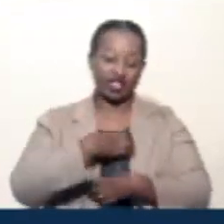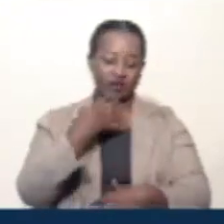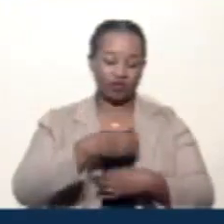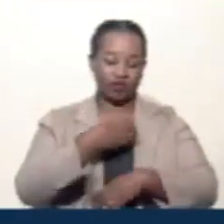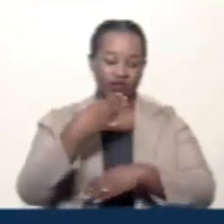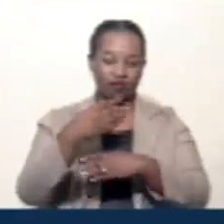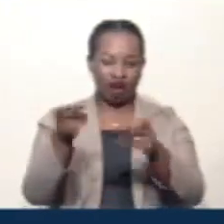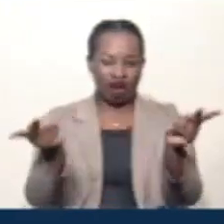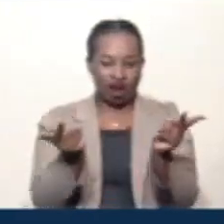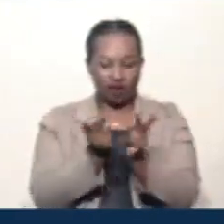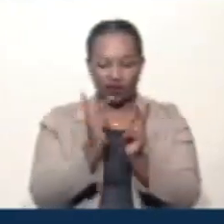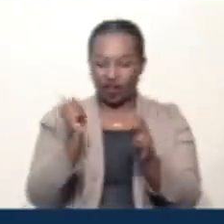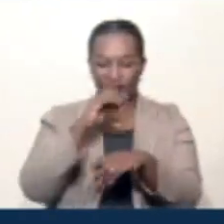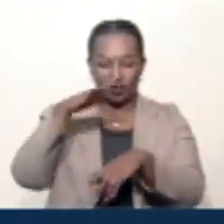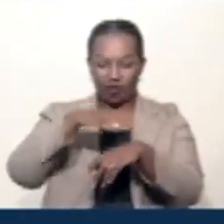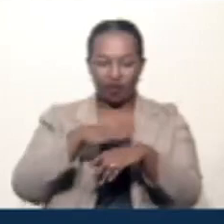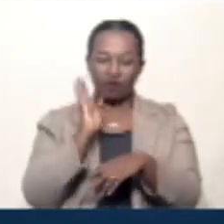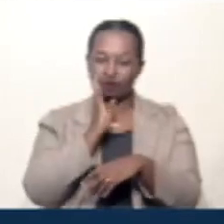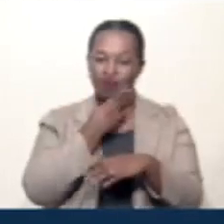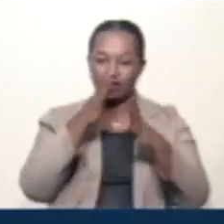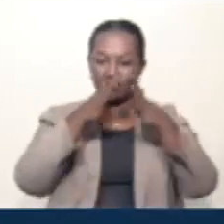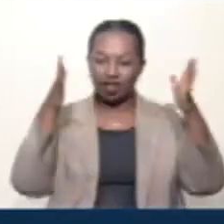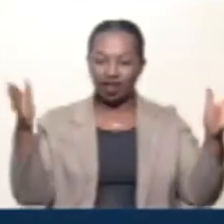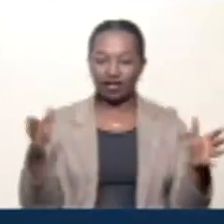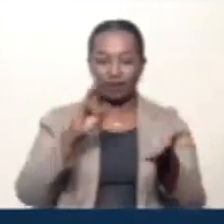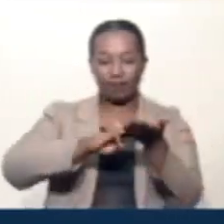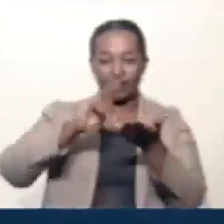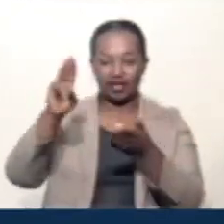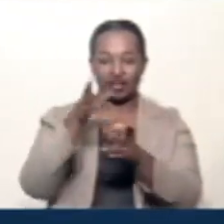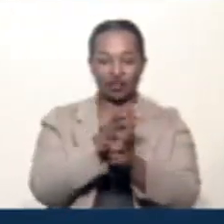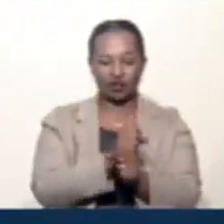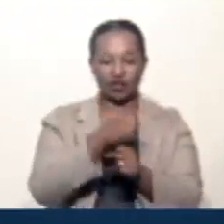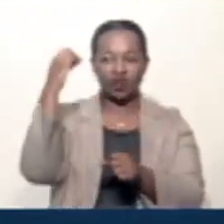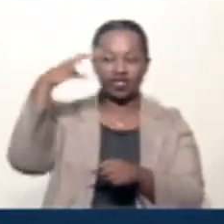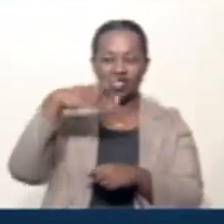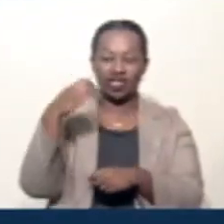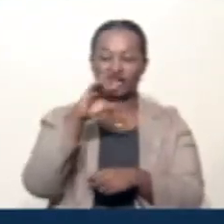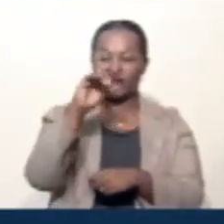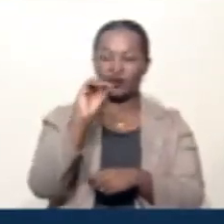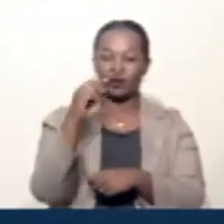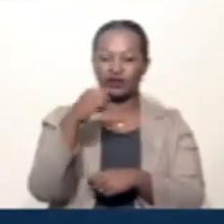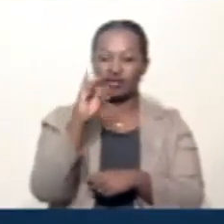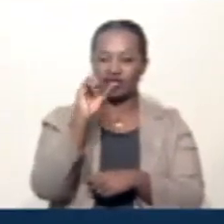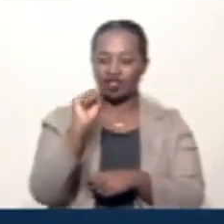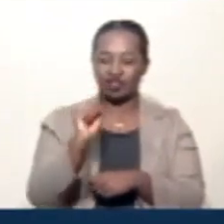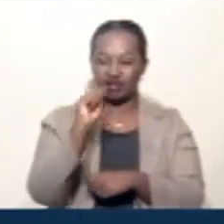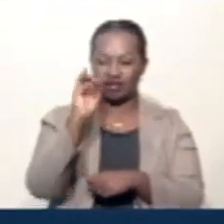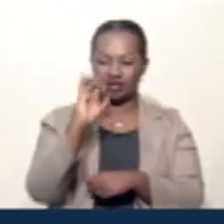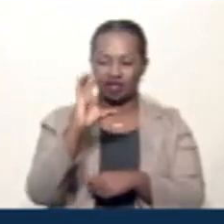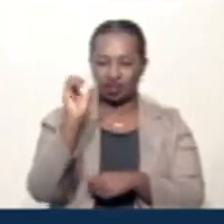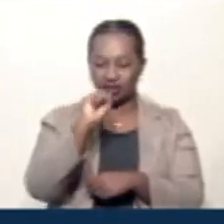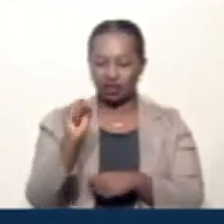giherereye i Masaka mu karere ka Kicukiro Kigali Logistics Platform agaragarizwa bimwe mu bihakorerwa